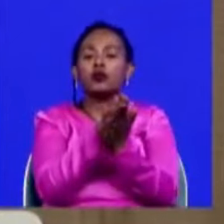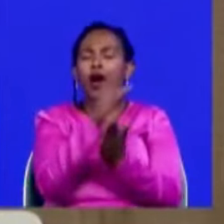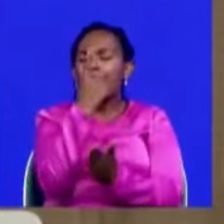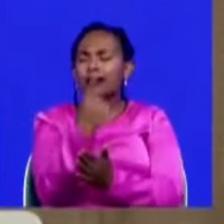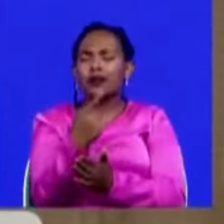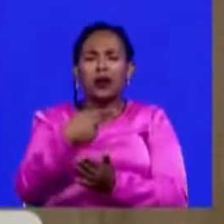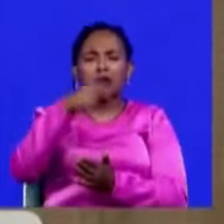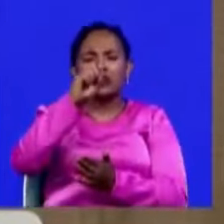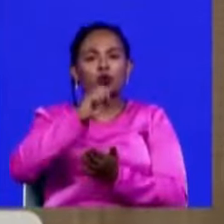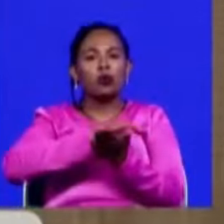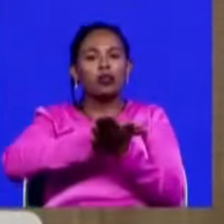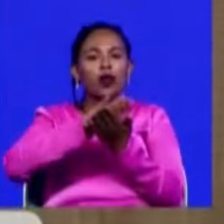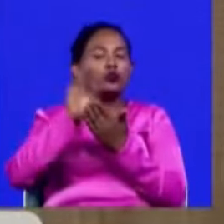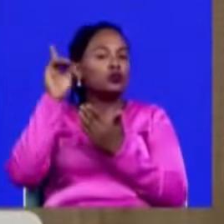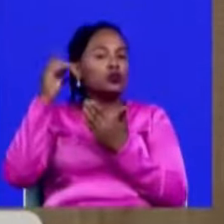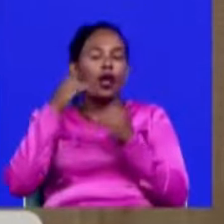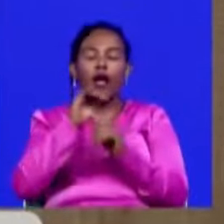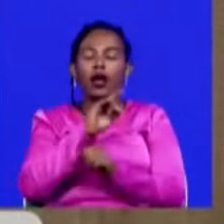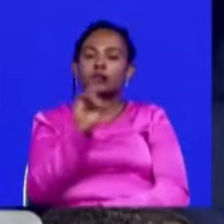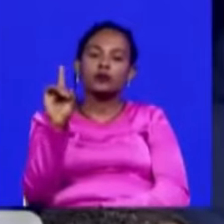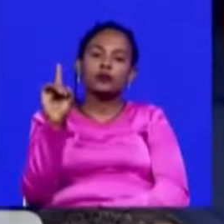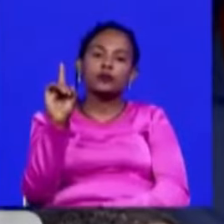ስኩል በጥራቱ እሱን አያክልም።